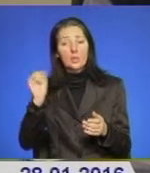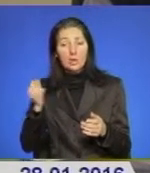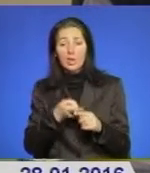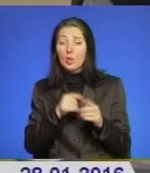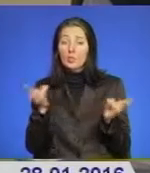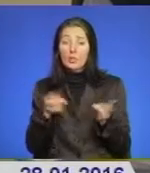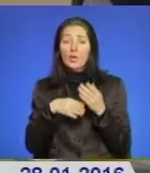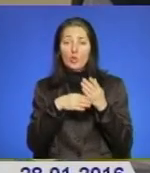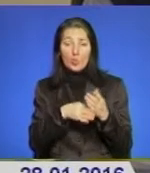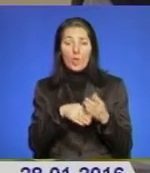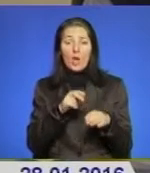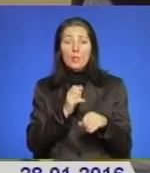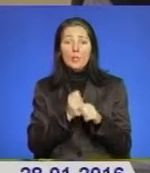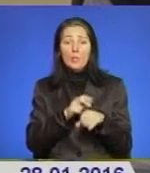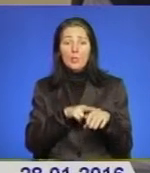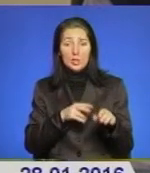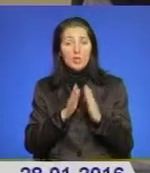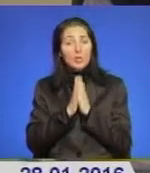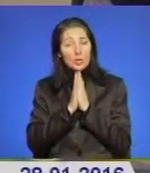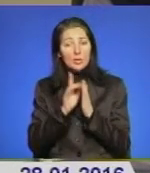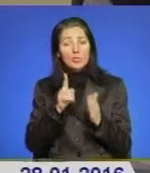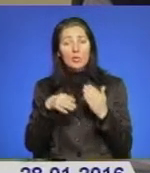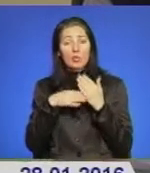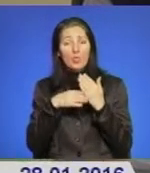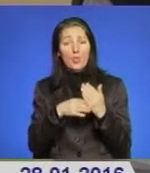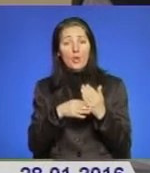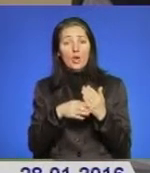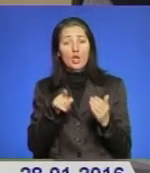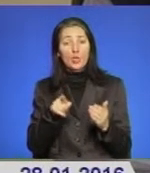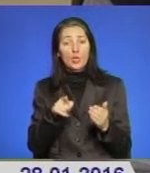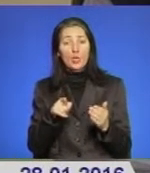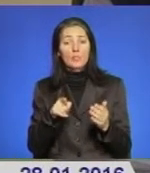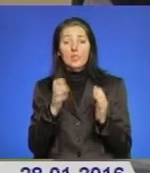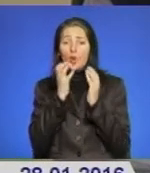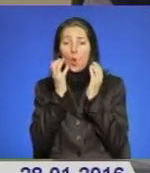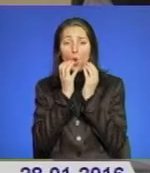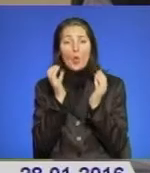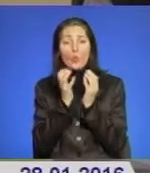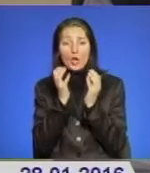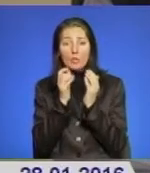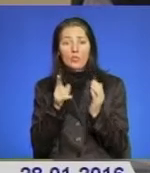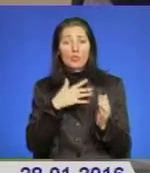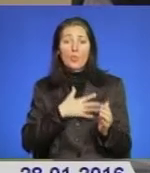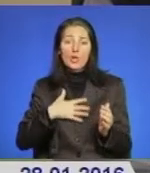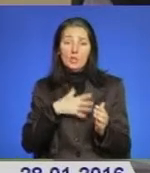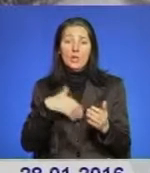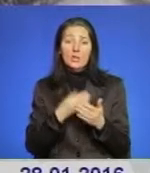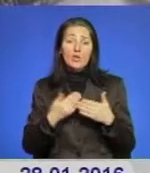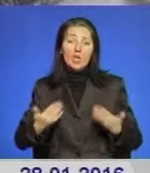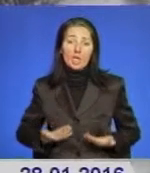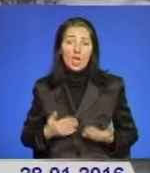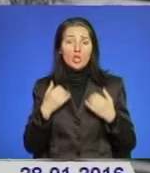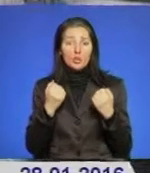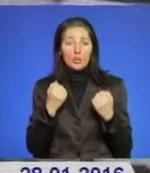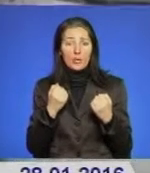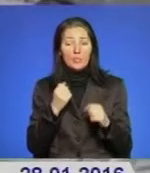поліції, а саме він попросив у них, щоб допомогли йому знайти пункт обігріву, оскільки би переживав за своє життя і здоров'я.